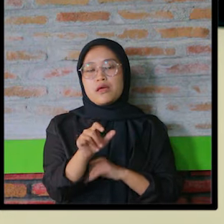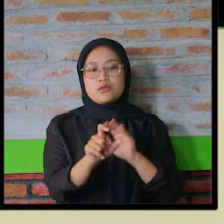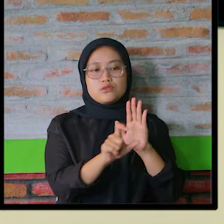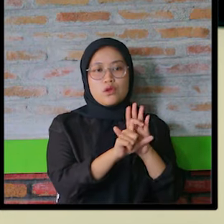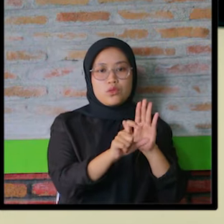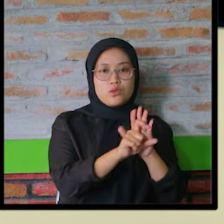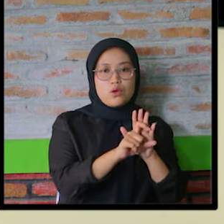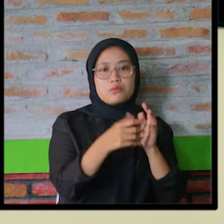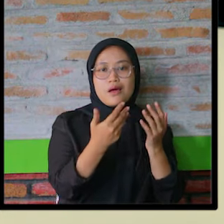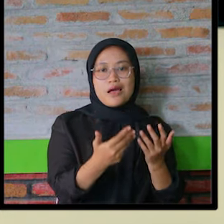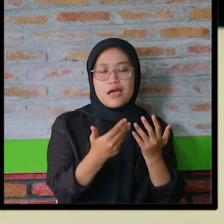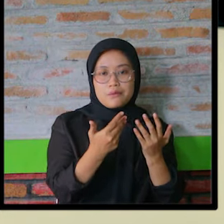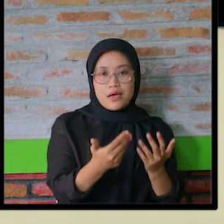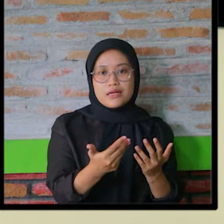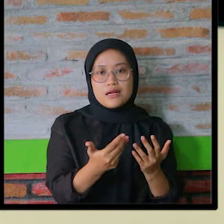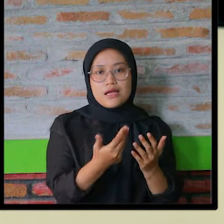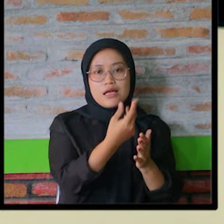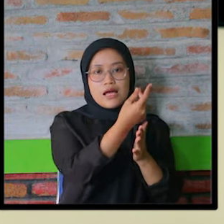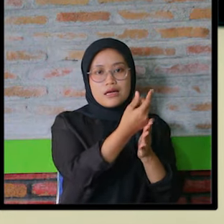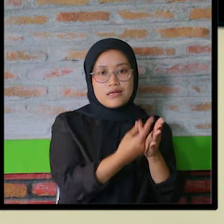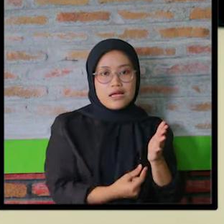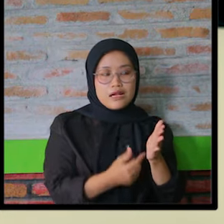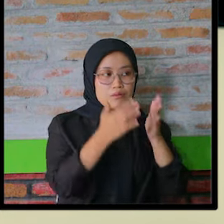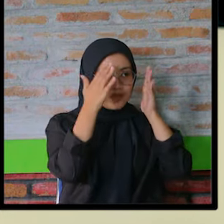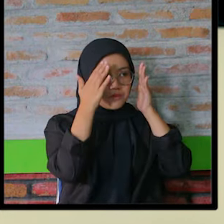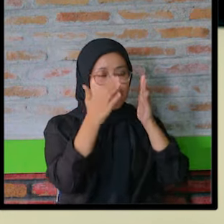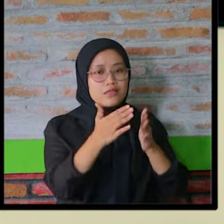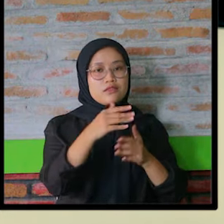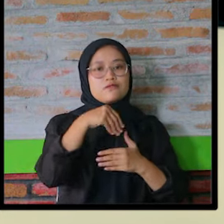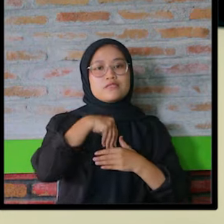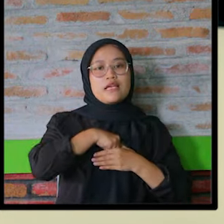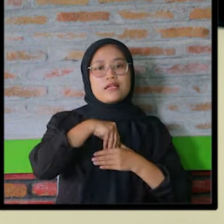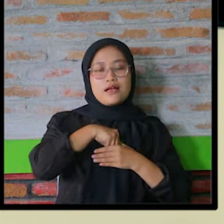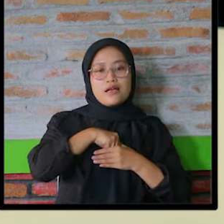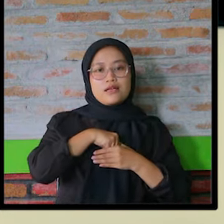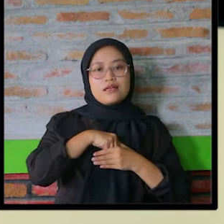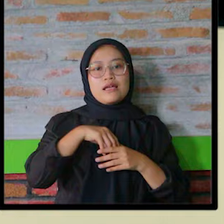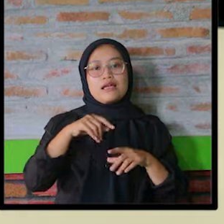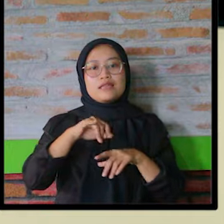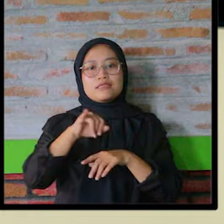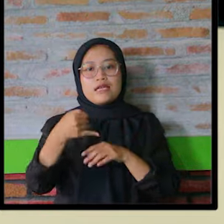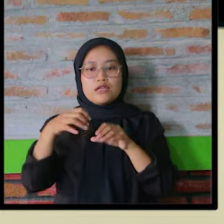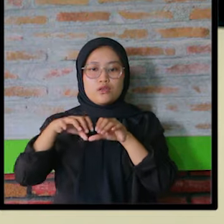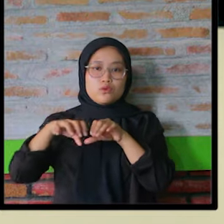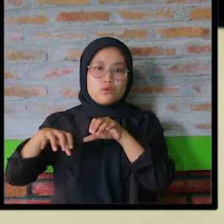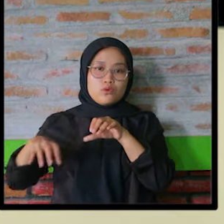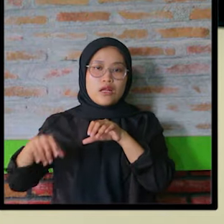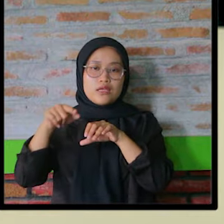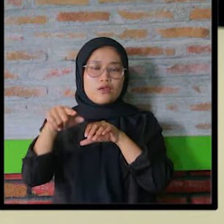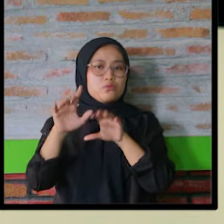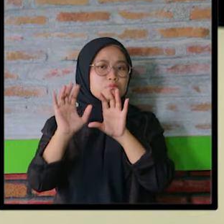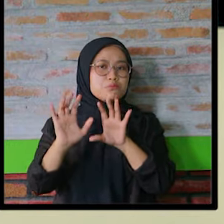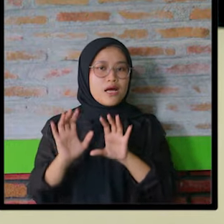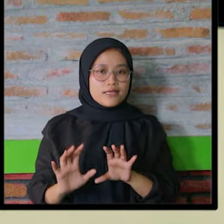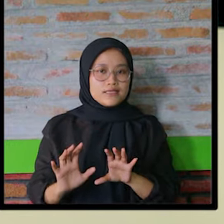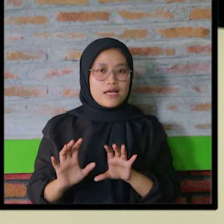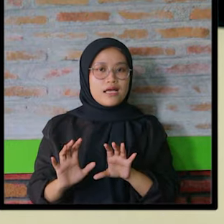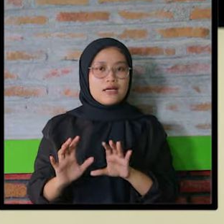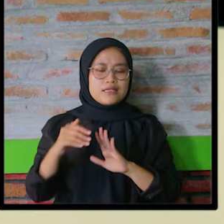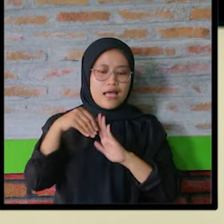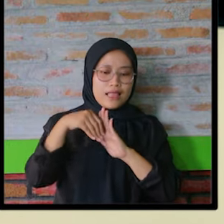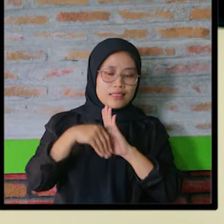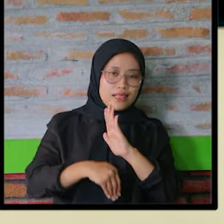misalnya Bagaimana anggaran berperspektif gender kayak gitu jadi turunannya itu sangat banyak detail gitu